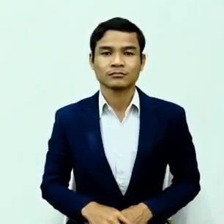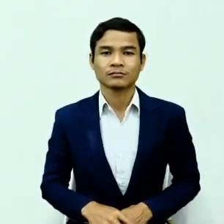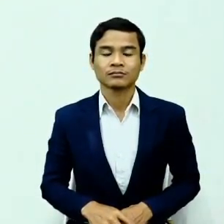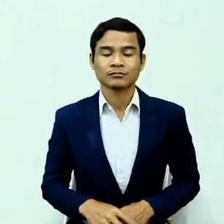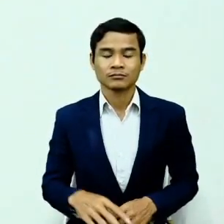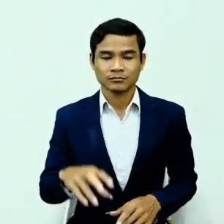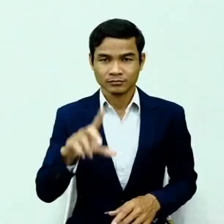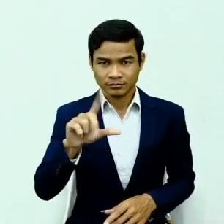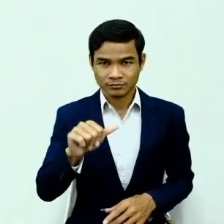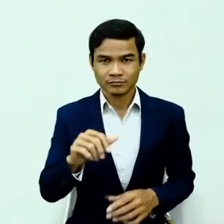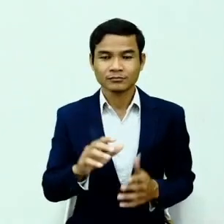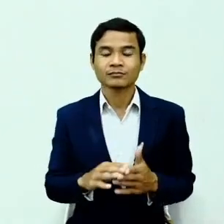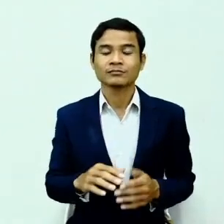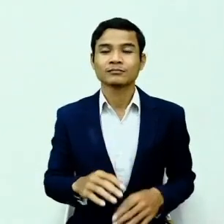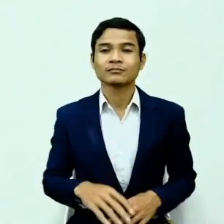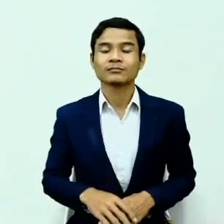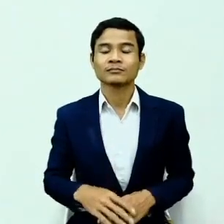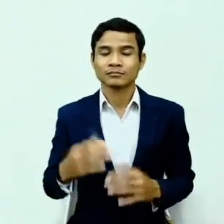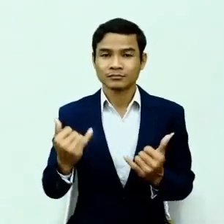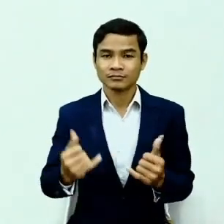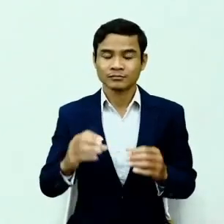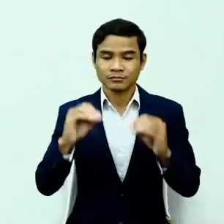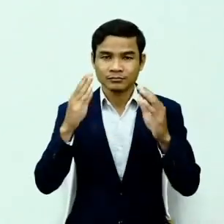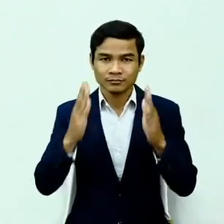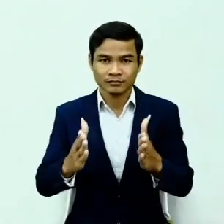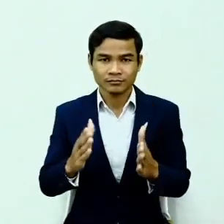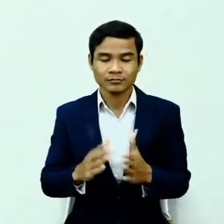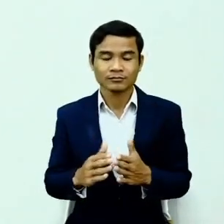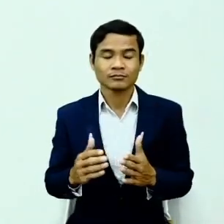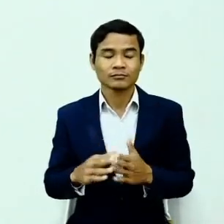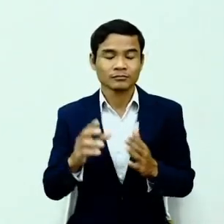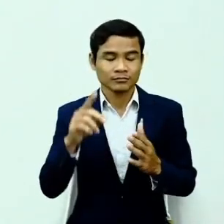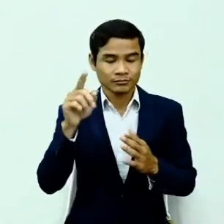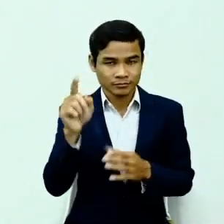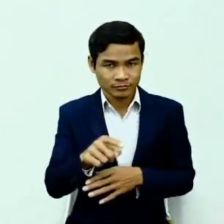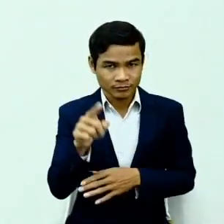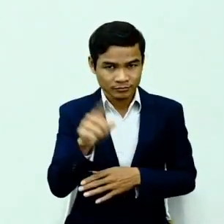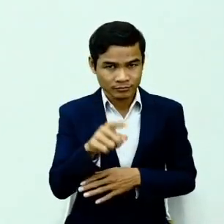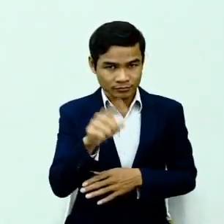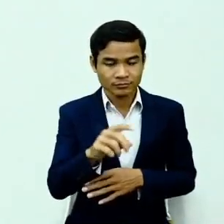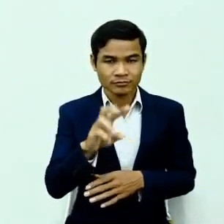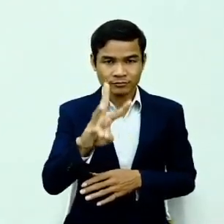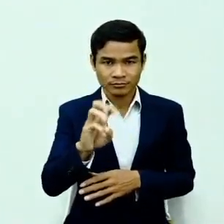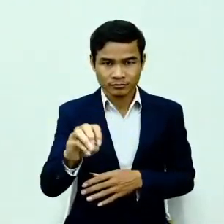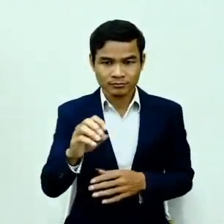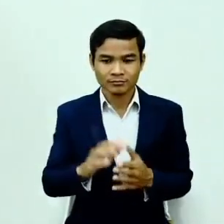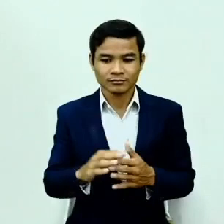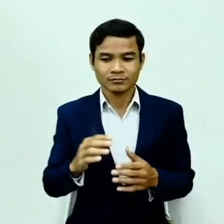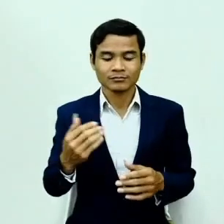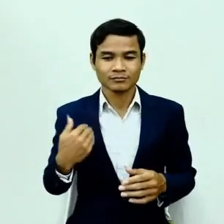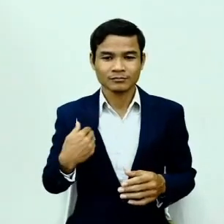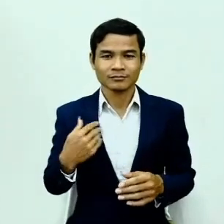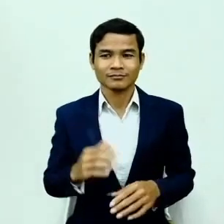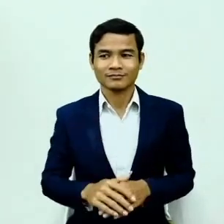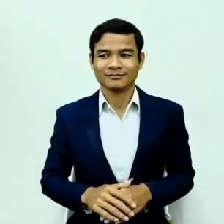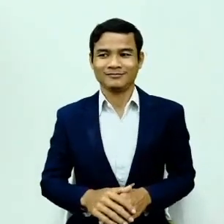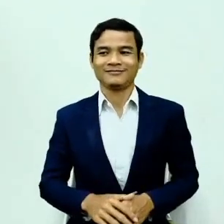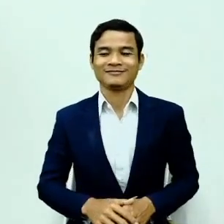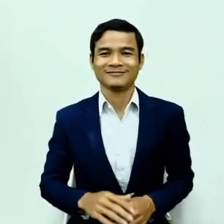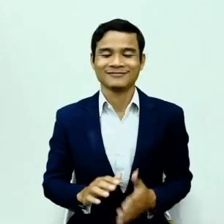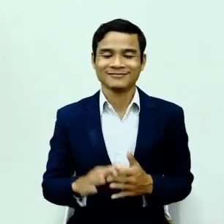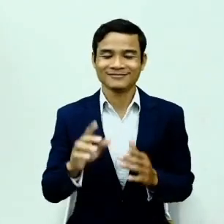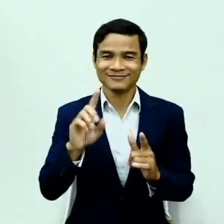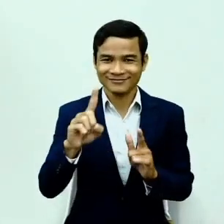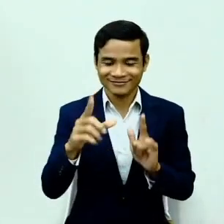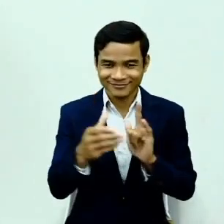mười rồi con nát mơ mười rồi chắc là lời nè cô đang chốt vì á chà xám sập chảnh nè con nát con mới nè cô chốt vô con mặt bát cứ